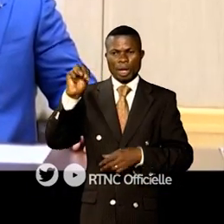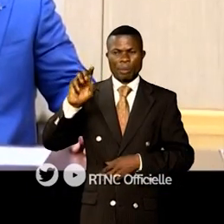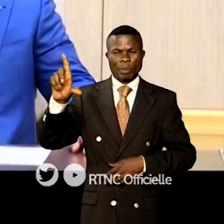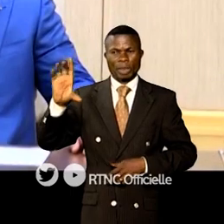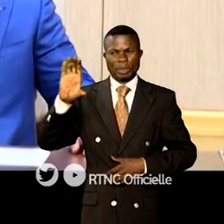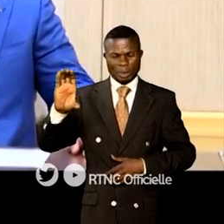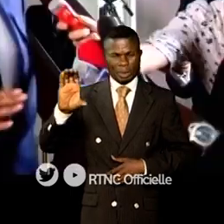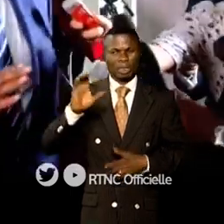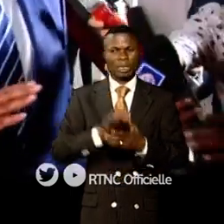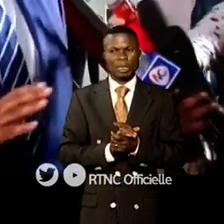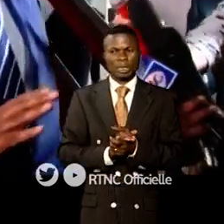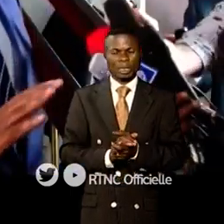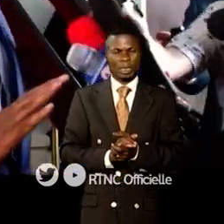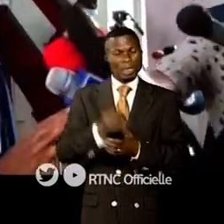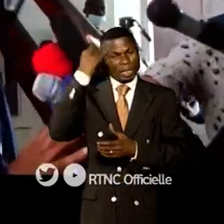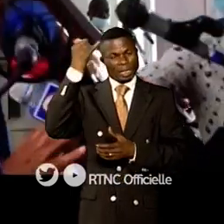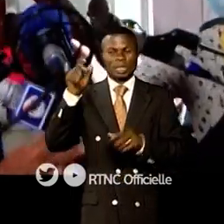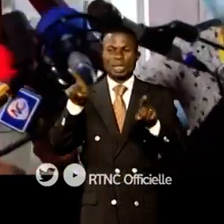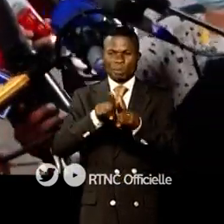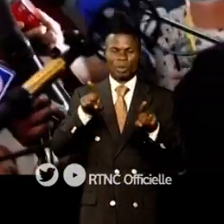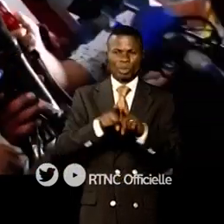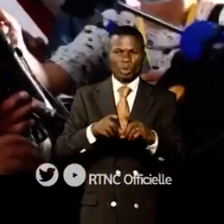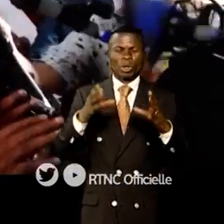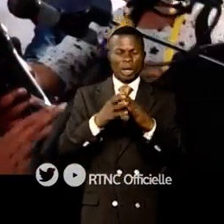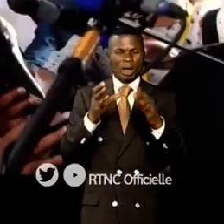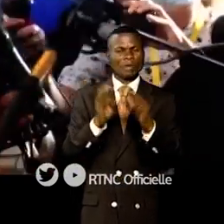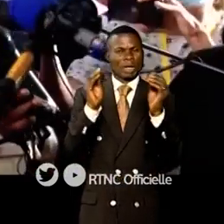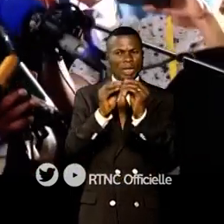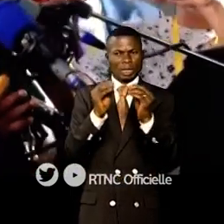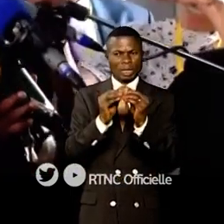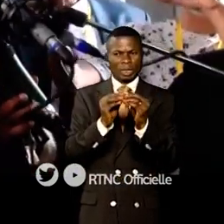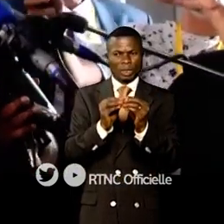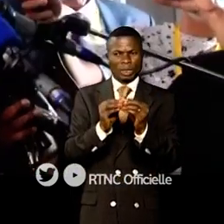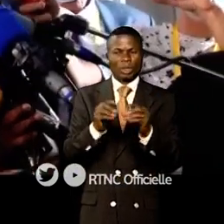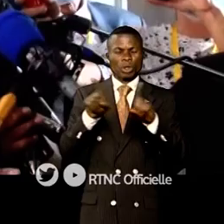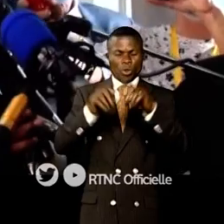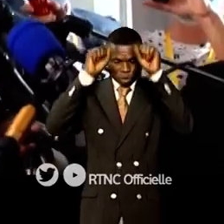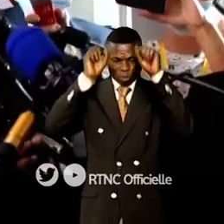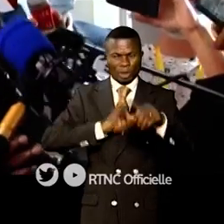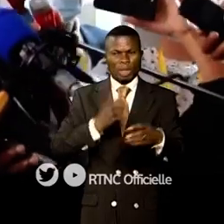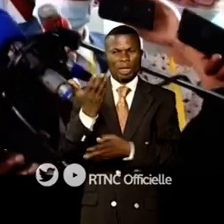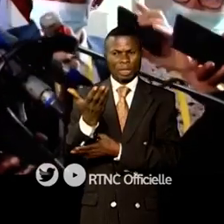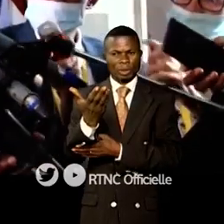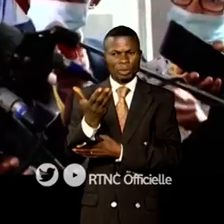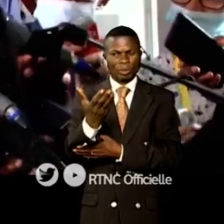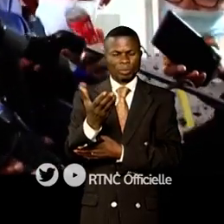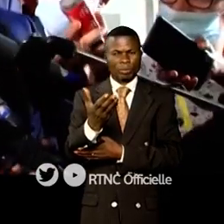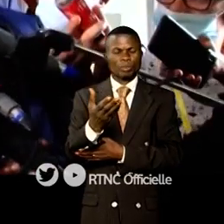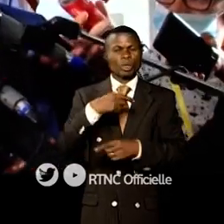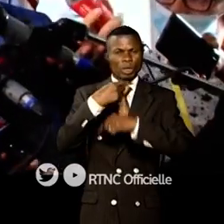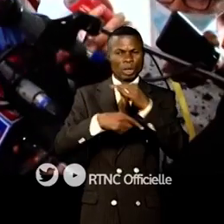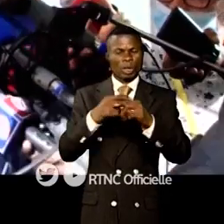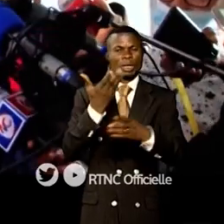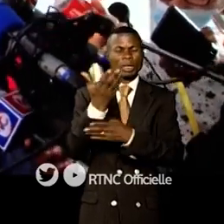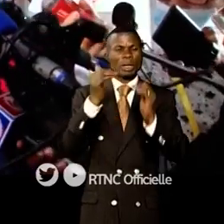du Congo partagent les préoccupations exprimées lors de ces consultations telles que les déclinées par les présidents de la République, partant de la